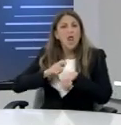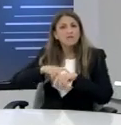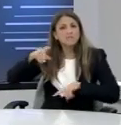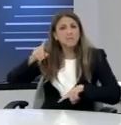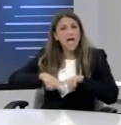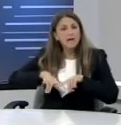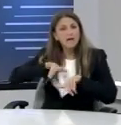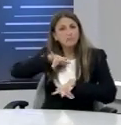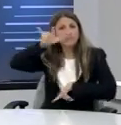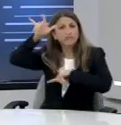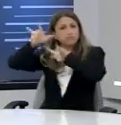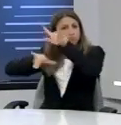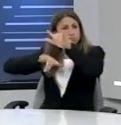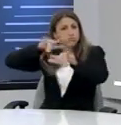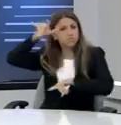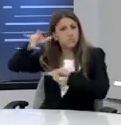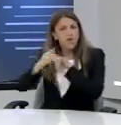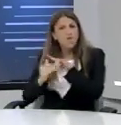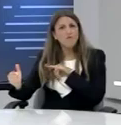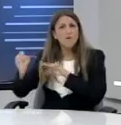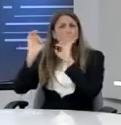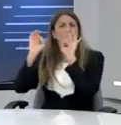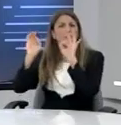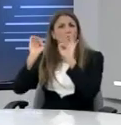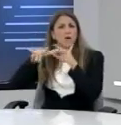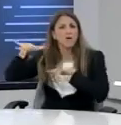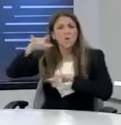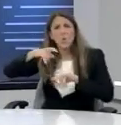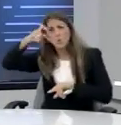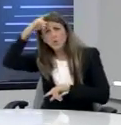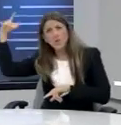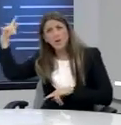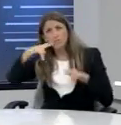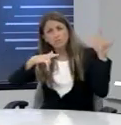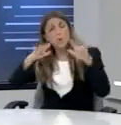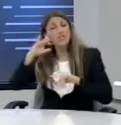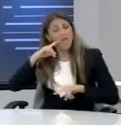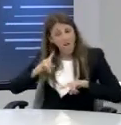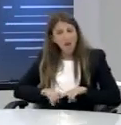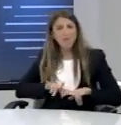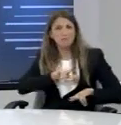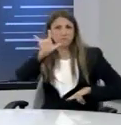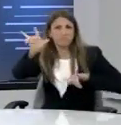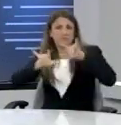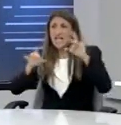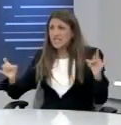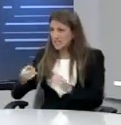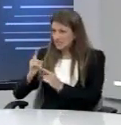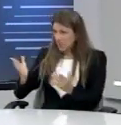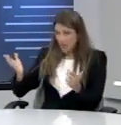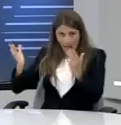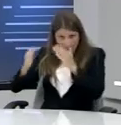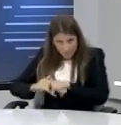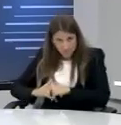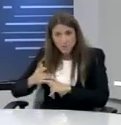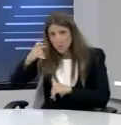αεροσκάφη που επιτηρούν τον αέριο χώρο της Βόρειας Μακεδονίας και όχι τα τουρκικά πολεμικά αεροσκάφη, όπως θα ήταν αν δεν είχαμε προβεί